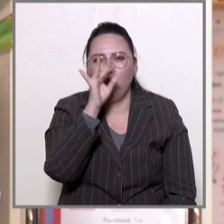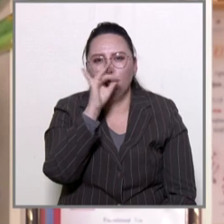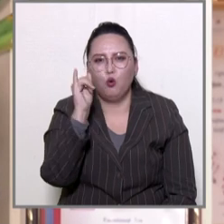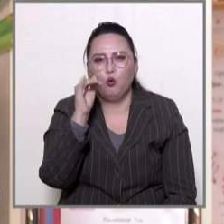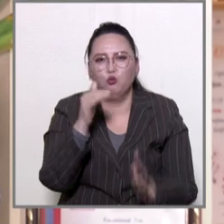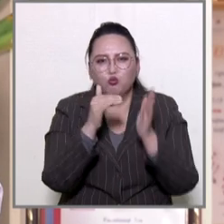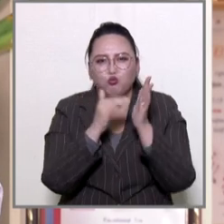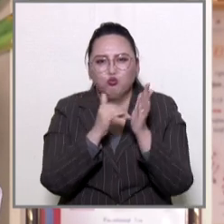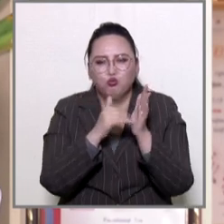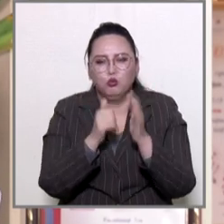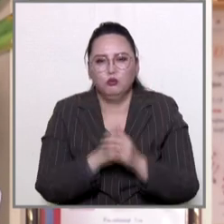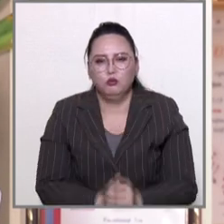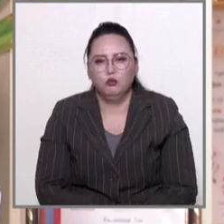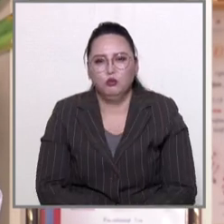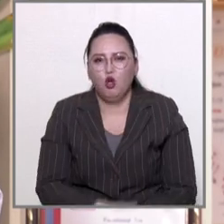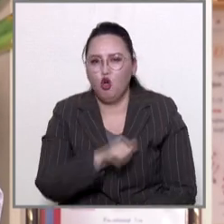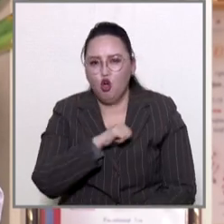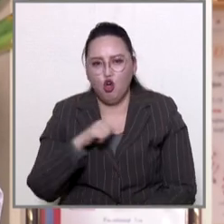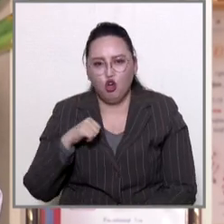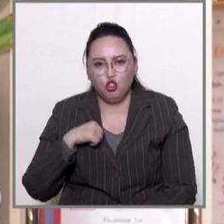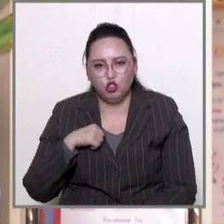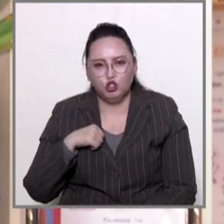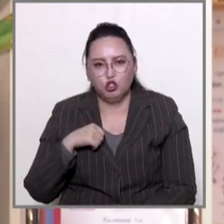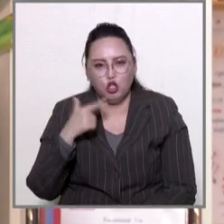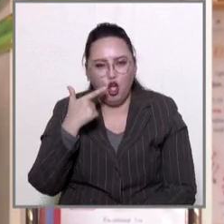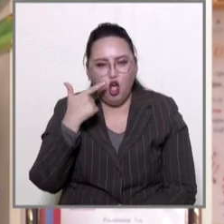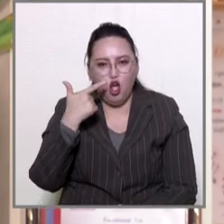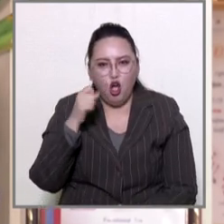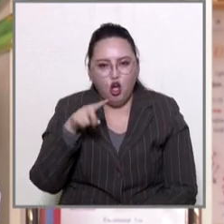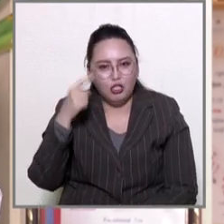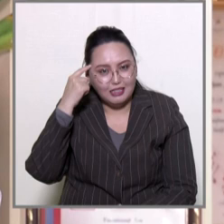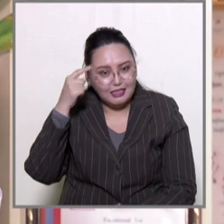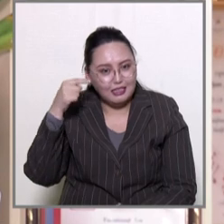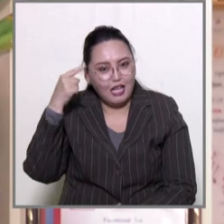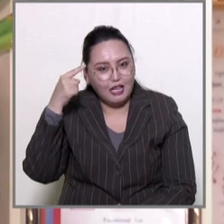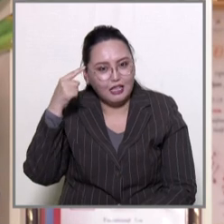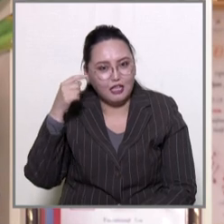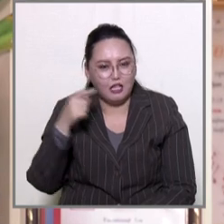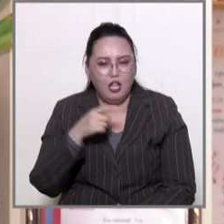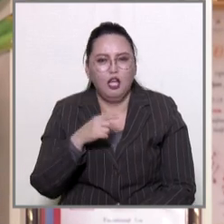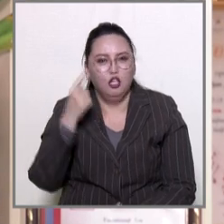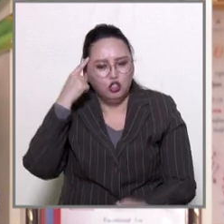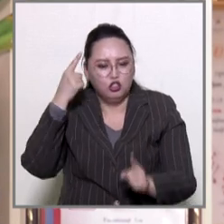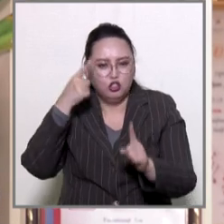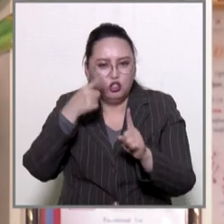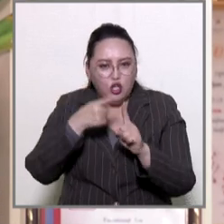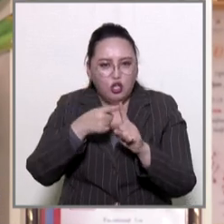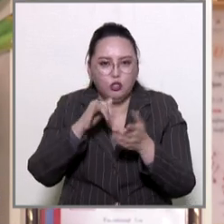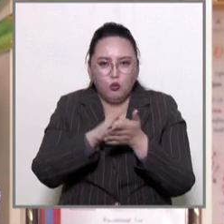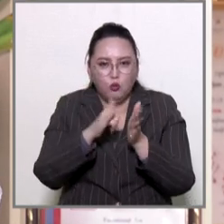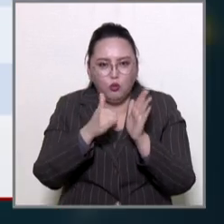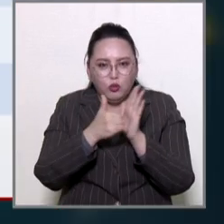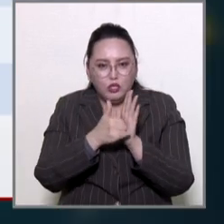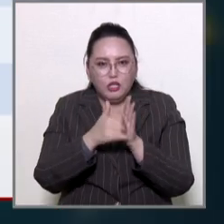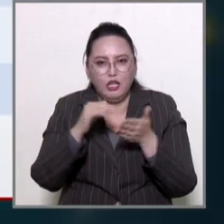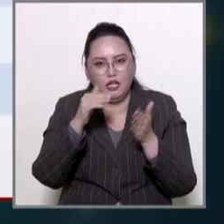маань өөрсдөө гол санаа хэлцгийг хэрэгжүүлсэн зорилго шалтгааныг нь тайлбарлан бие даалтаар хийж гүйцэтгээрэй.